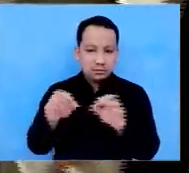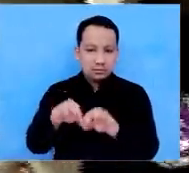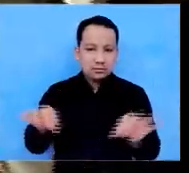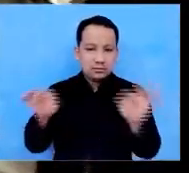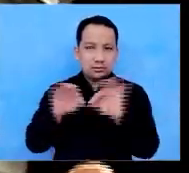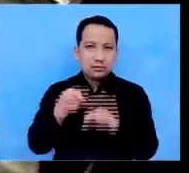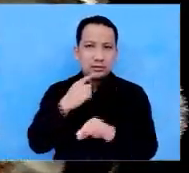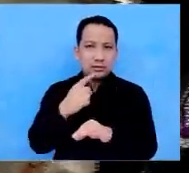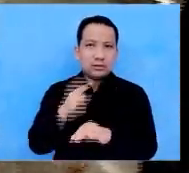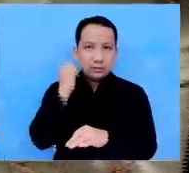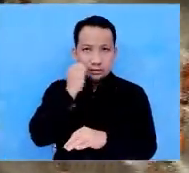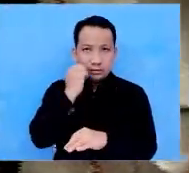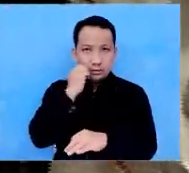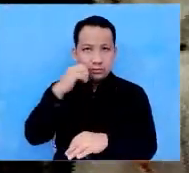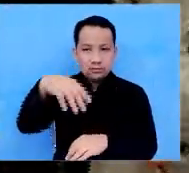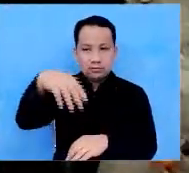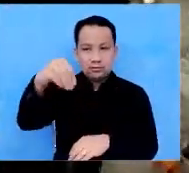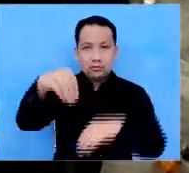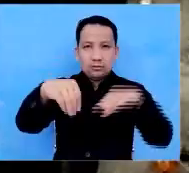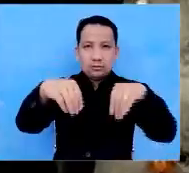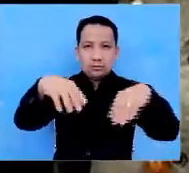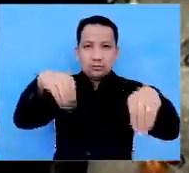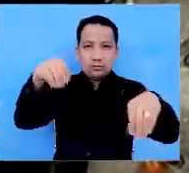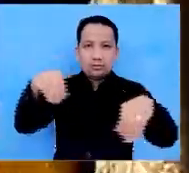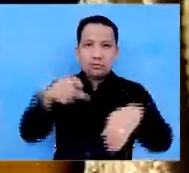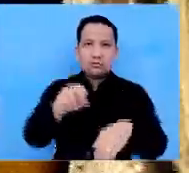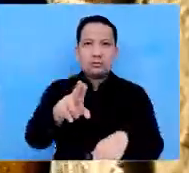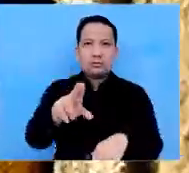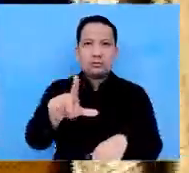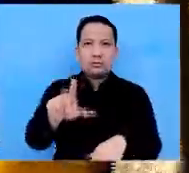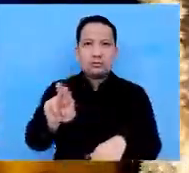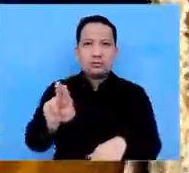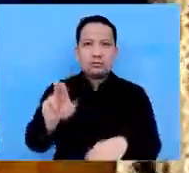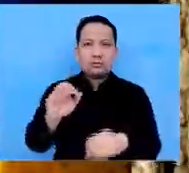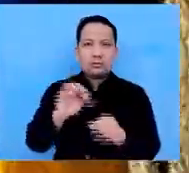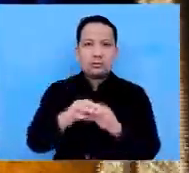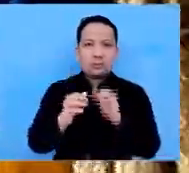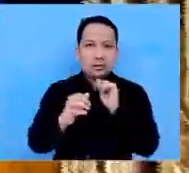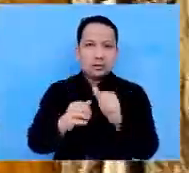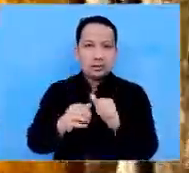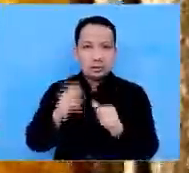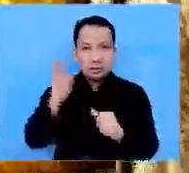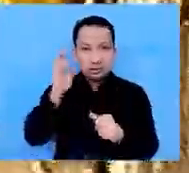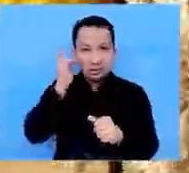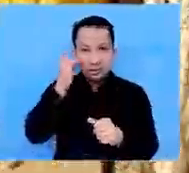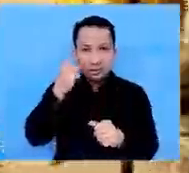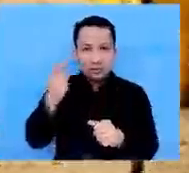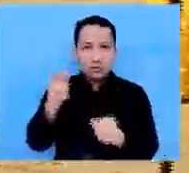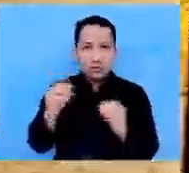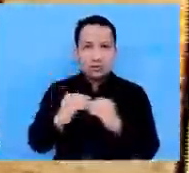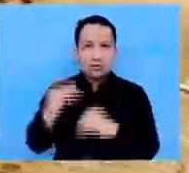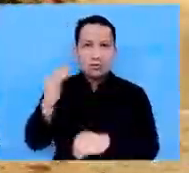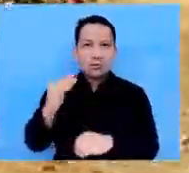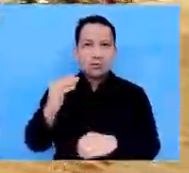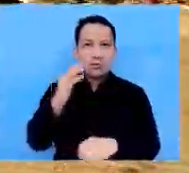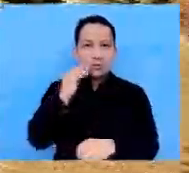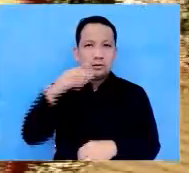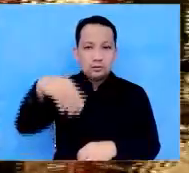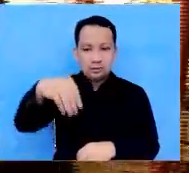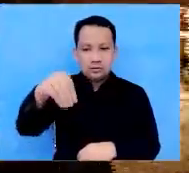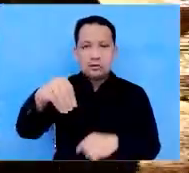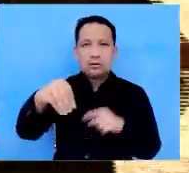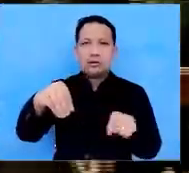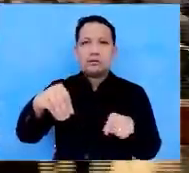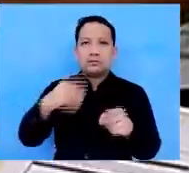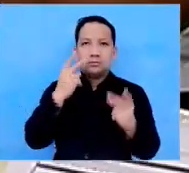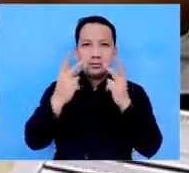ang madalas na brownout sa Sulu, lalo na kapag eleksyon. Mismong si Garcia, naranasan ang pagkawala ng supply ng kuryente sa